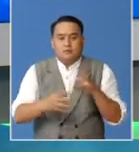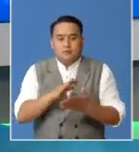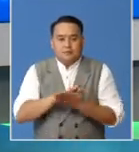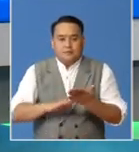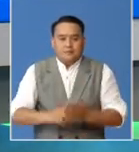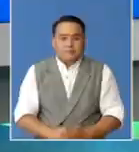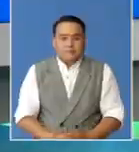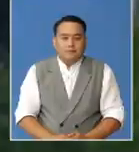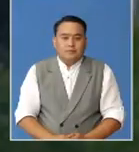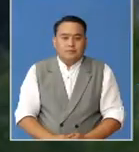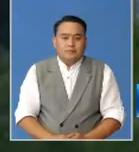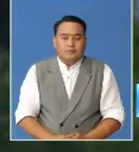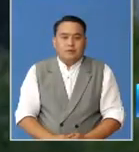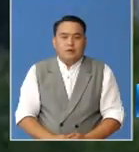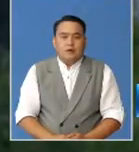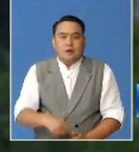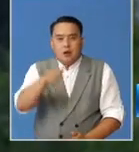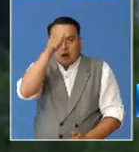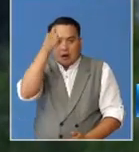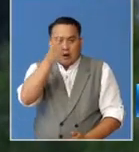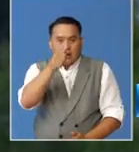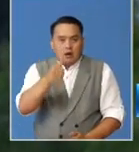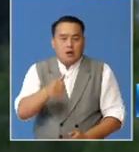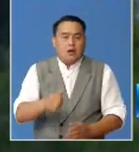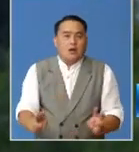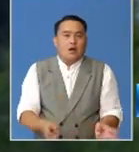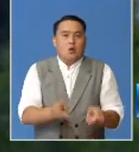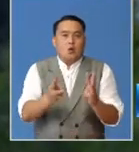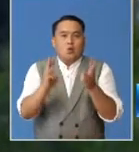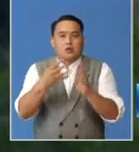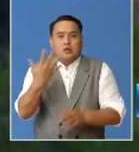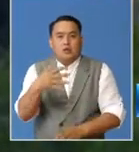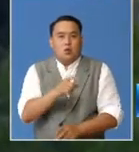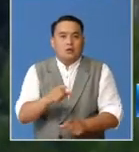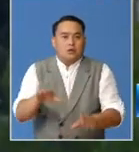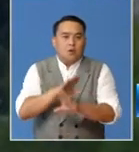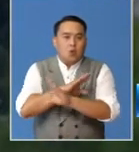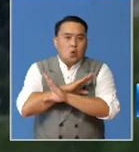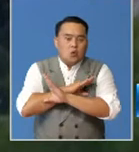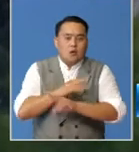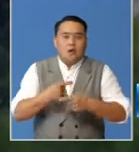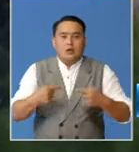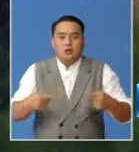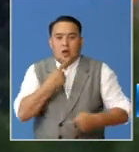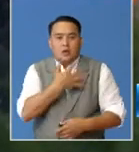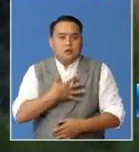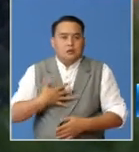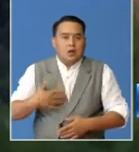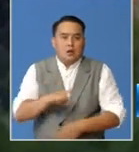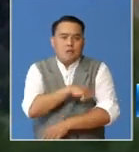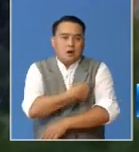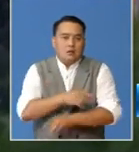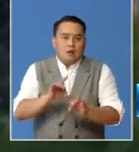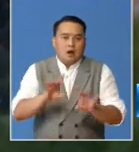топтамада. Грекияда болған орман өртінен 50 адам қаза тапты. Тағы 100-ден аса тұрғын түрлі деңгейде жарақат алған. Дәрігерлердің